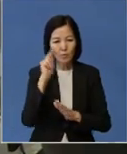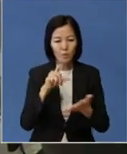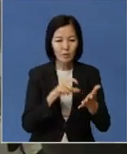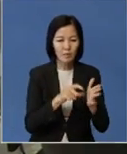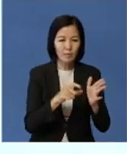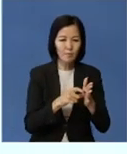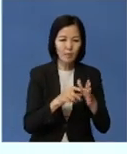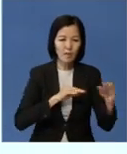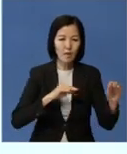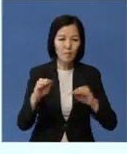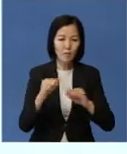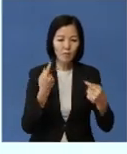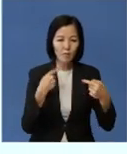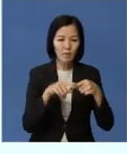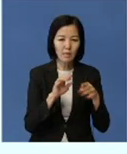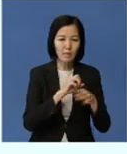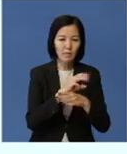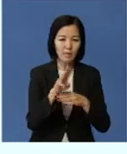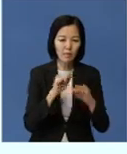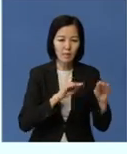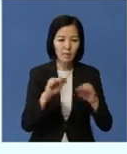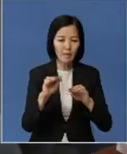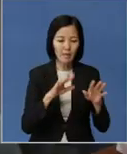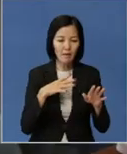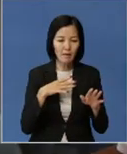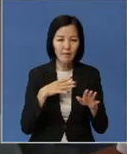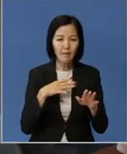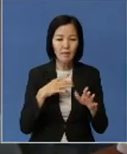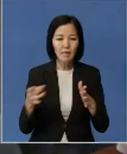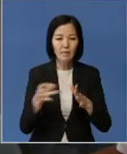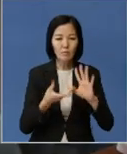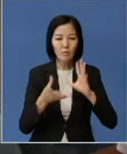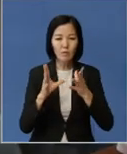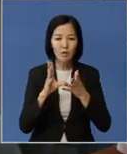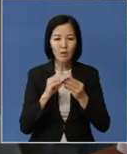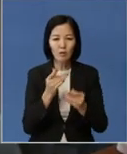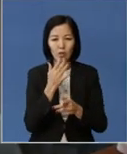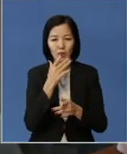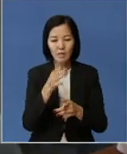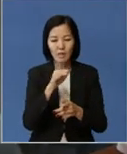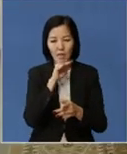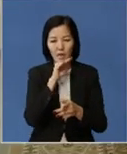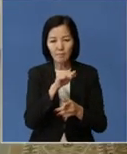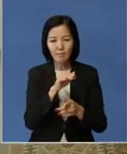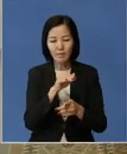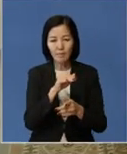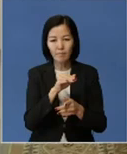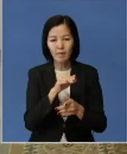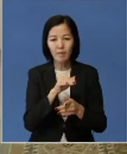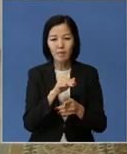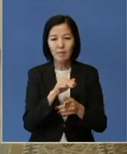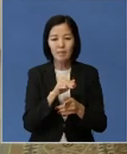қажетті құралдармен, техникалармен жабдықталған. Дәрісханаларда республика бойынша және шетел ғалымдарымен, әдіскерлерімен байланыс